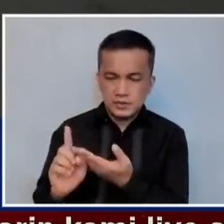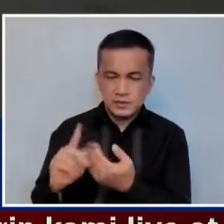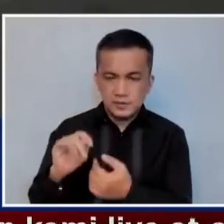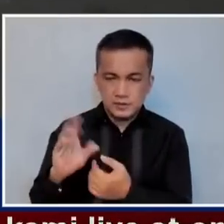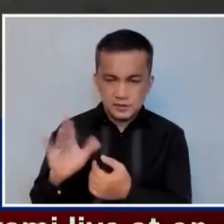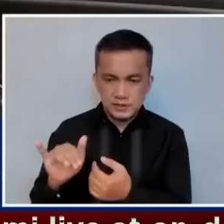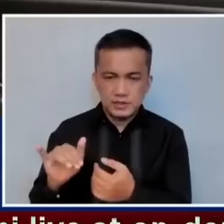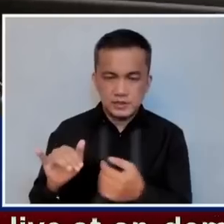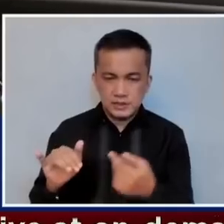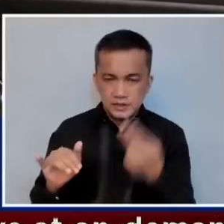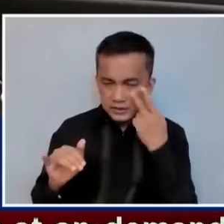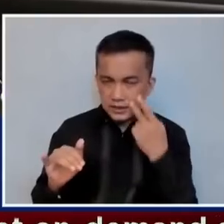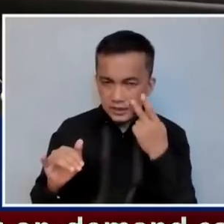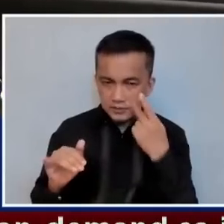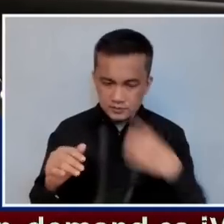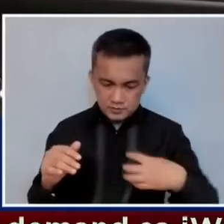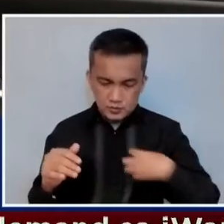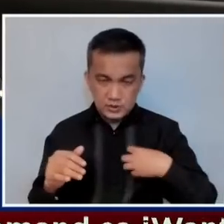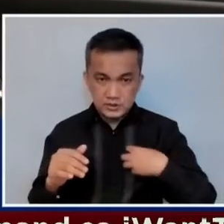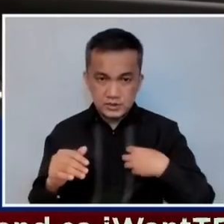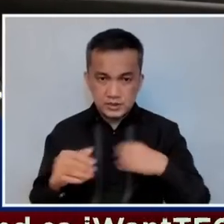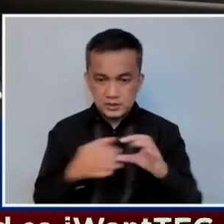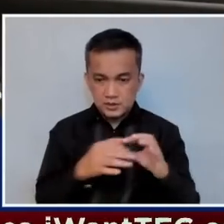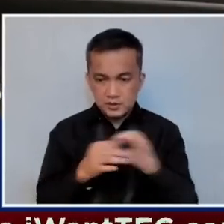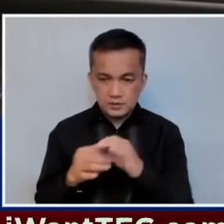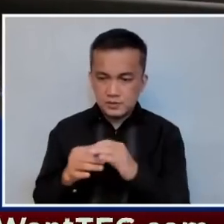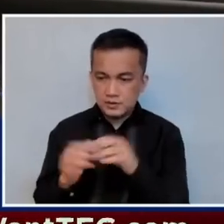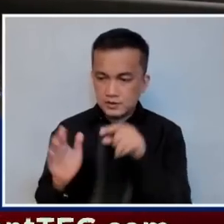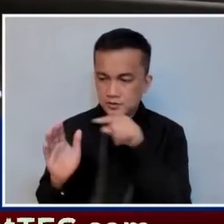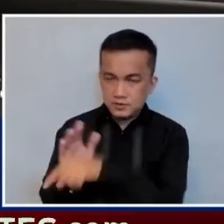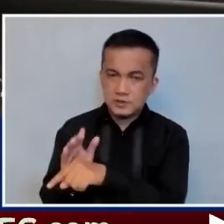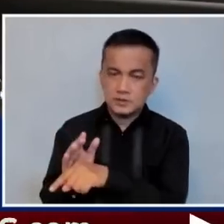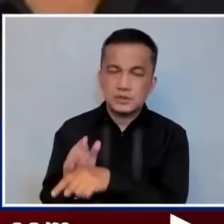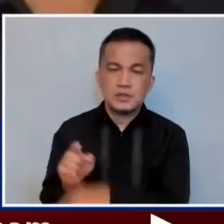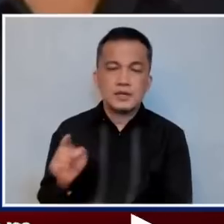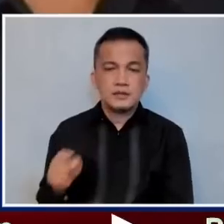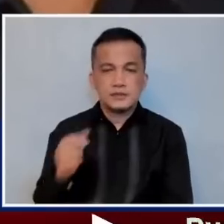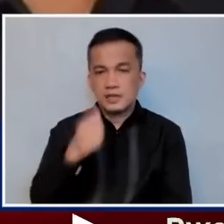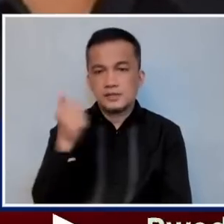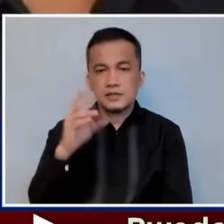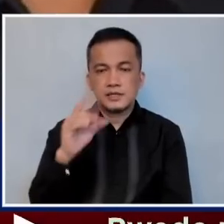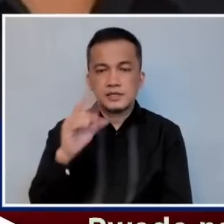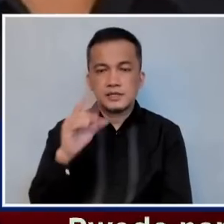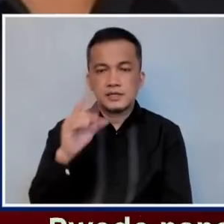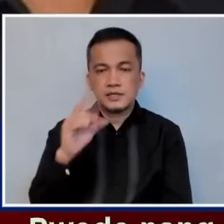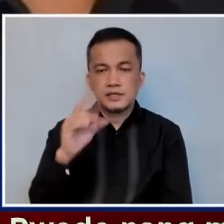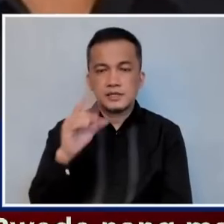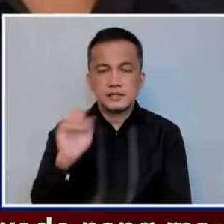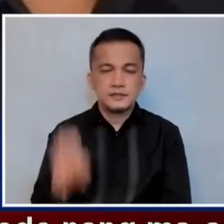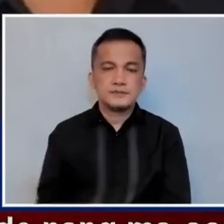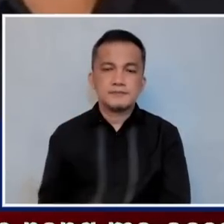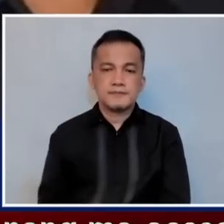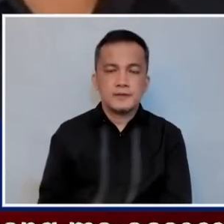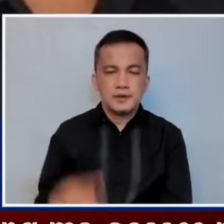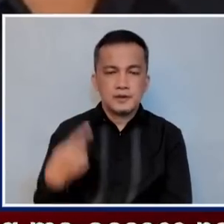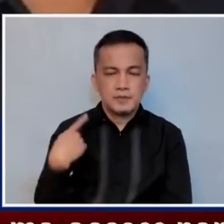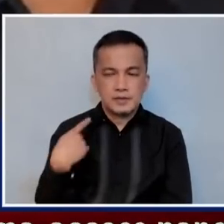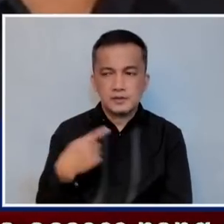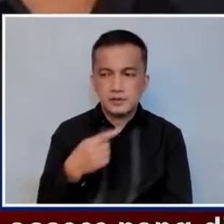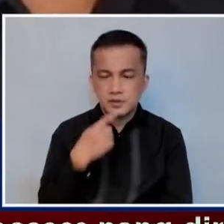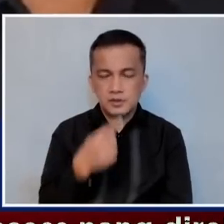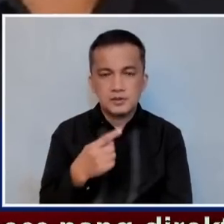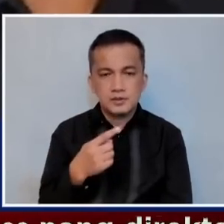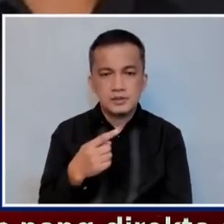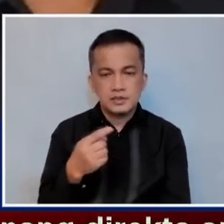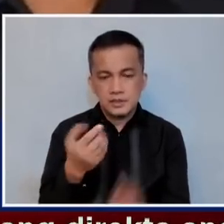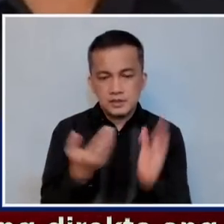pulisya kung may kinalaman ang pagpaslang sa broadcaster sa ibang kaso. Meron pong nakuhang mga evidences like